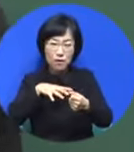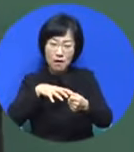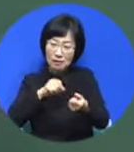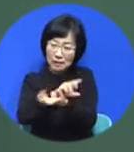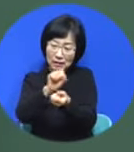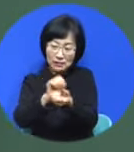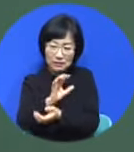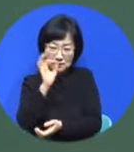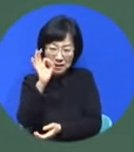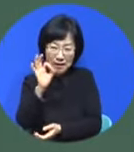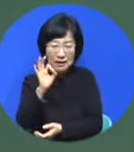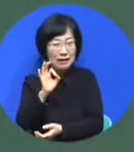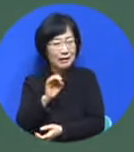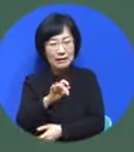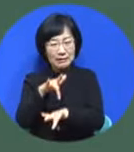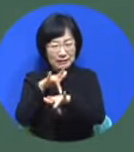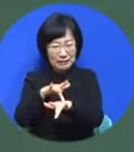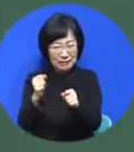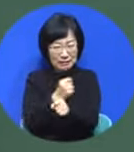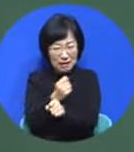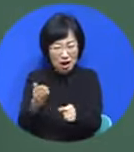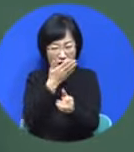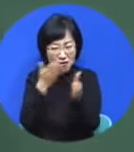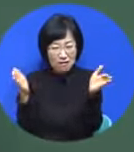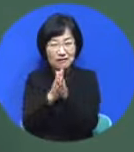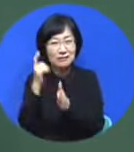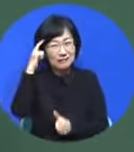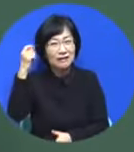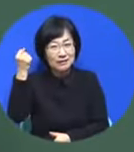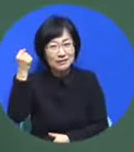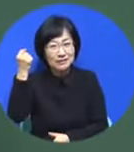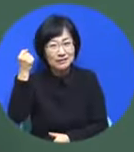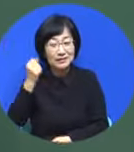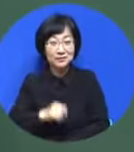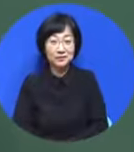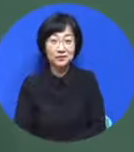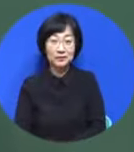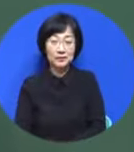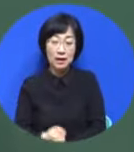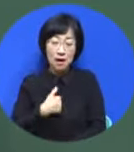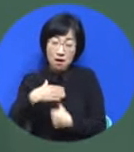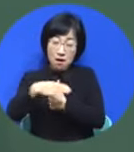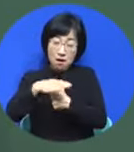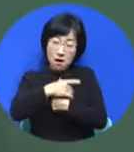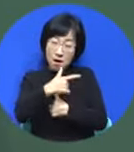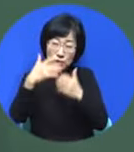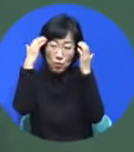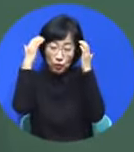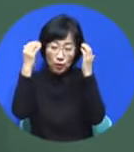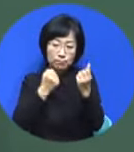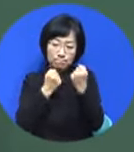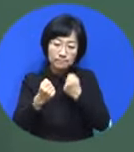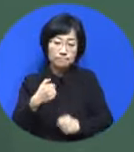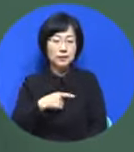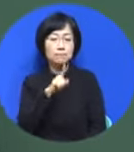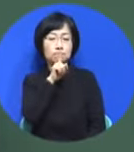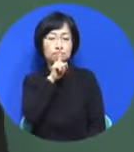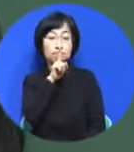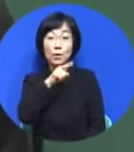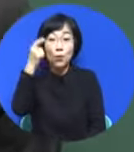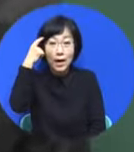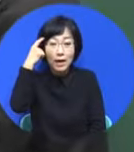but everything else is truly the work of Satan. 왜 말하지 않냐? 미래를 알기 때문에. I don't want to speak about it specifically because